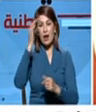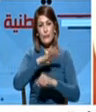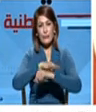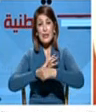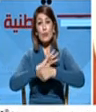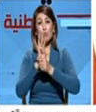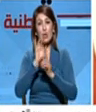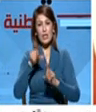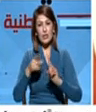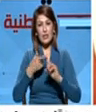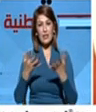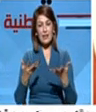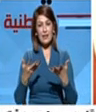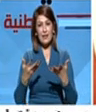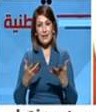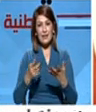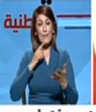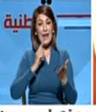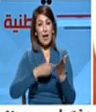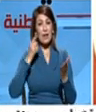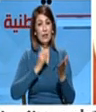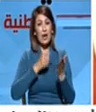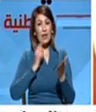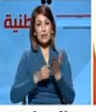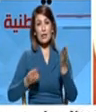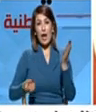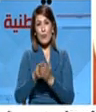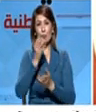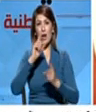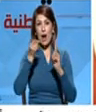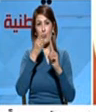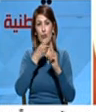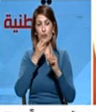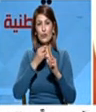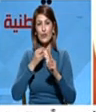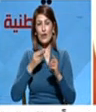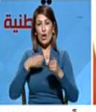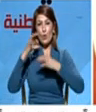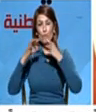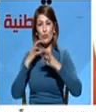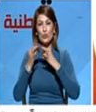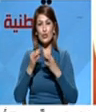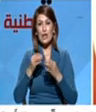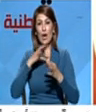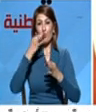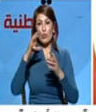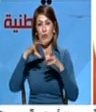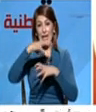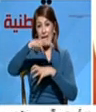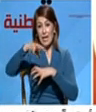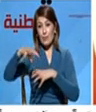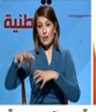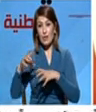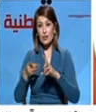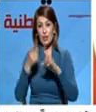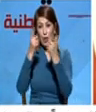اه قررت استباقيه وتوجه الجنود المتاحه في الاماكن اللازم ال ال ال